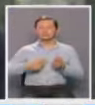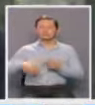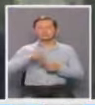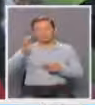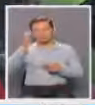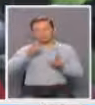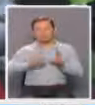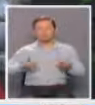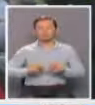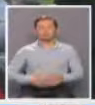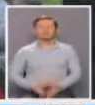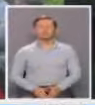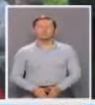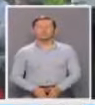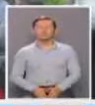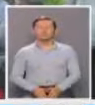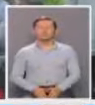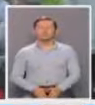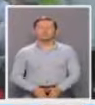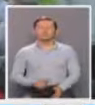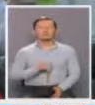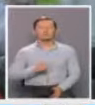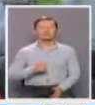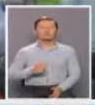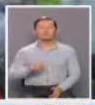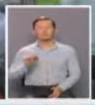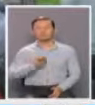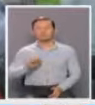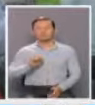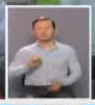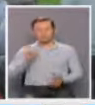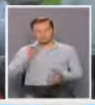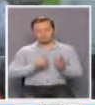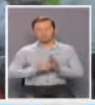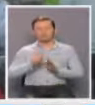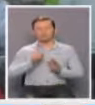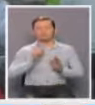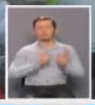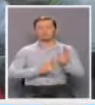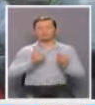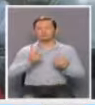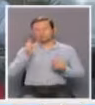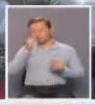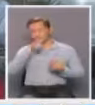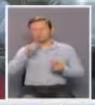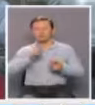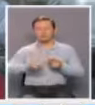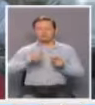педагог. Жалпы атамыз бүгінде Алла бұйыртса 92 жасқа аяқ